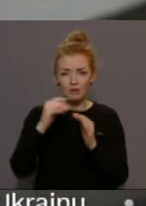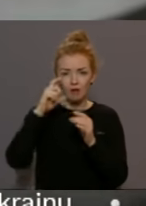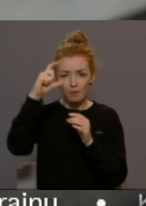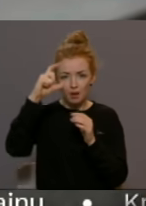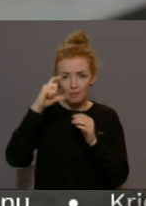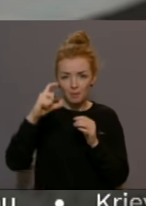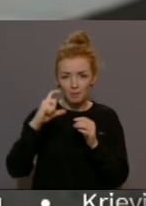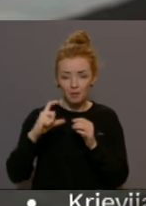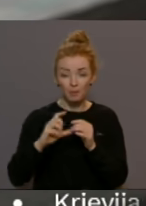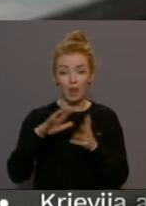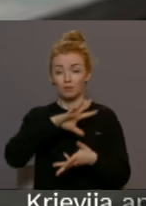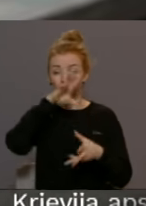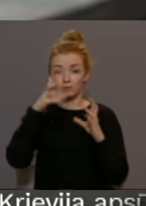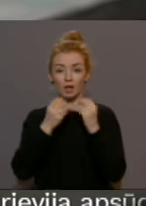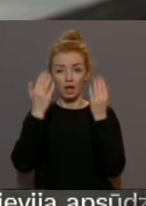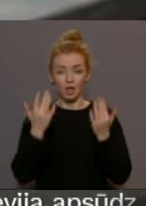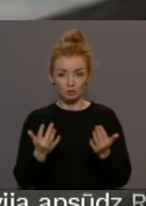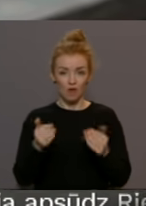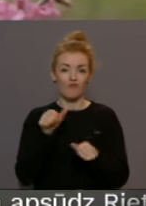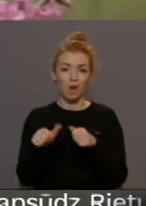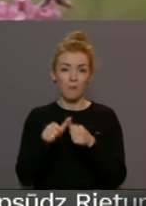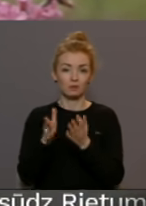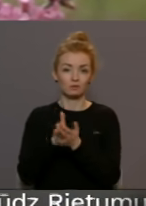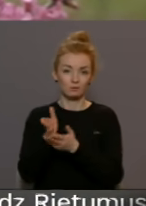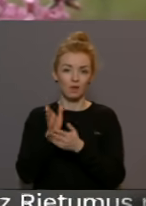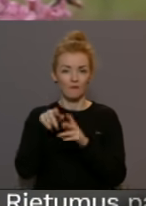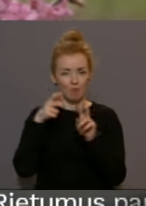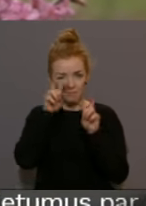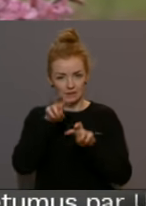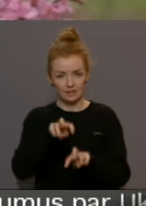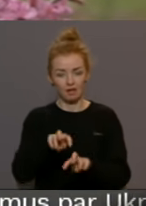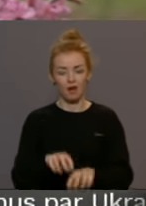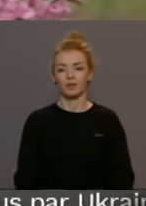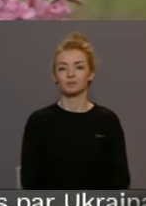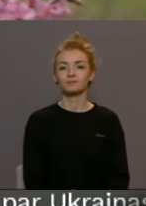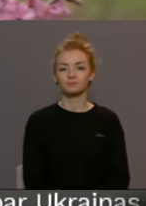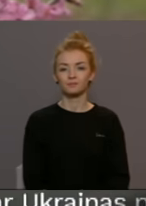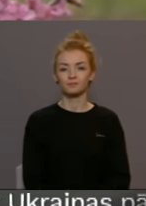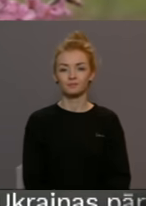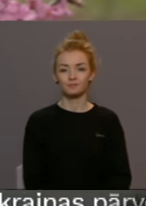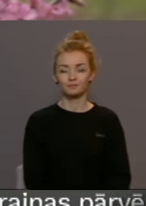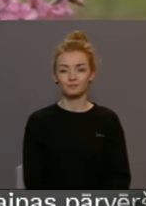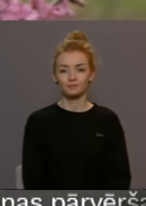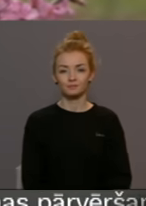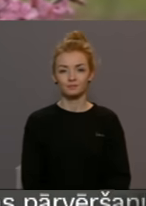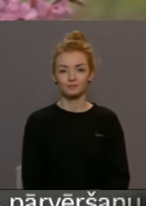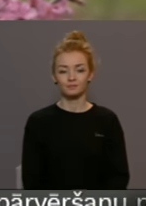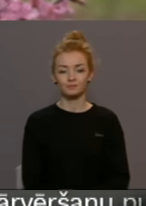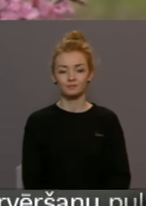pēc tam ar iegūtajiem rezultātiem farmācijas nozarē strādātu padziļinātāk. Rasa Krūmiņa, Mārtiņš Balka, RTV.